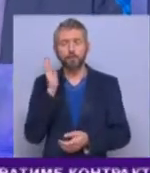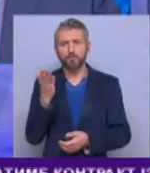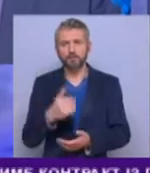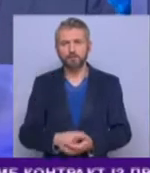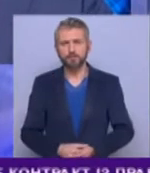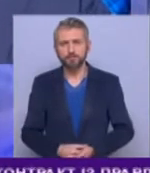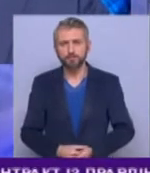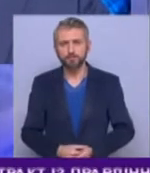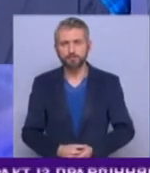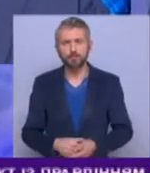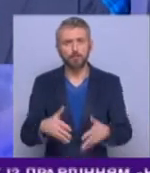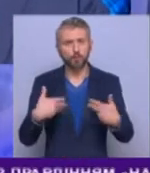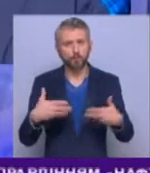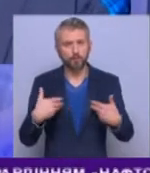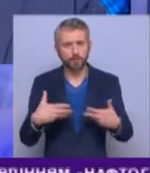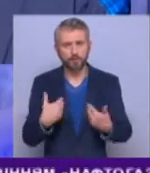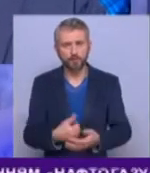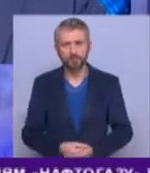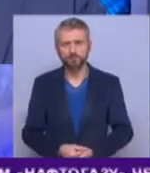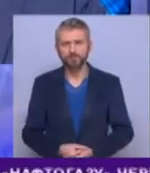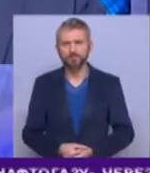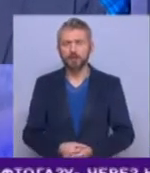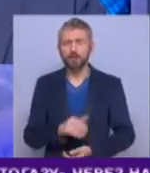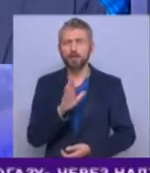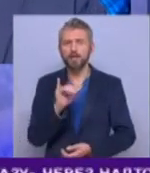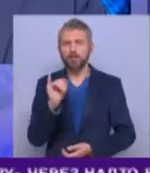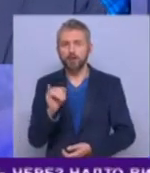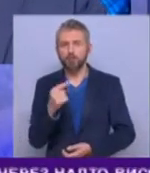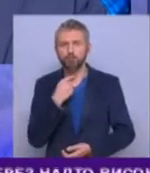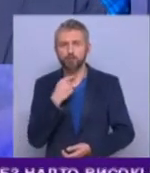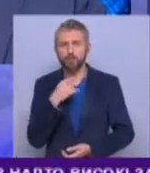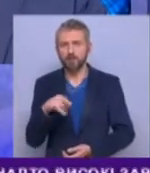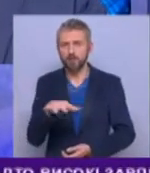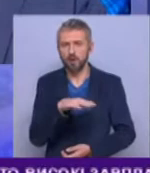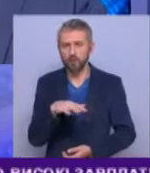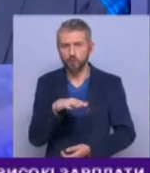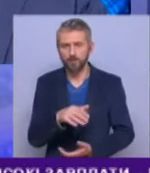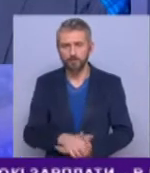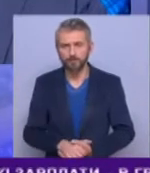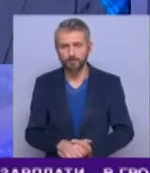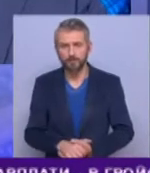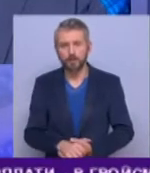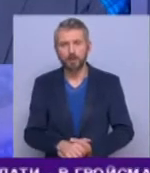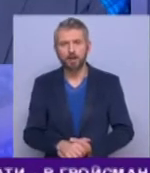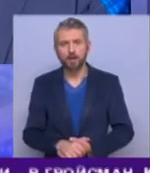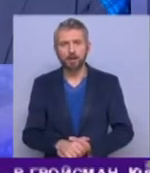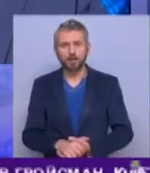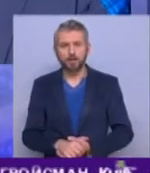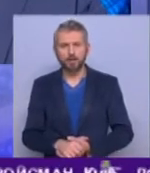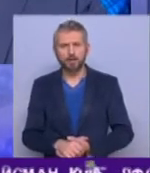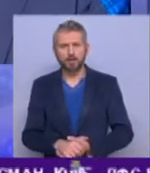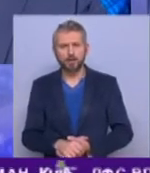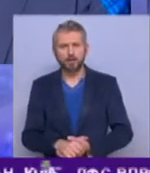уважно. Доброго вечора. Добрий вечір. Валерій Іванович Голосієв. Дуже приємно, пане Валерій. В 94-му році